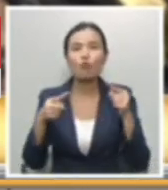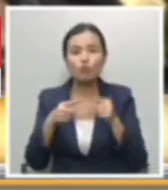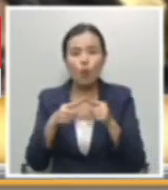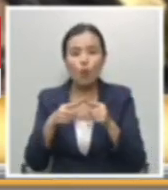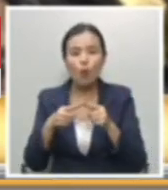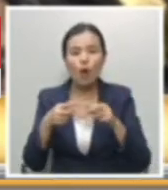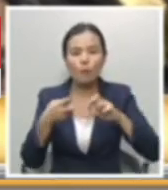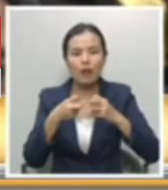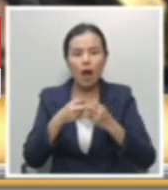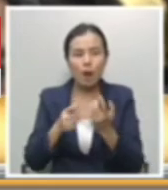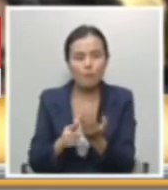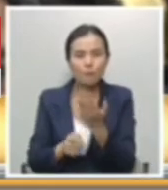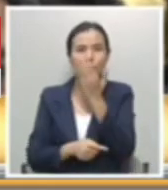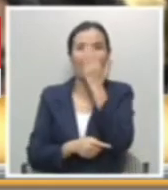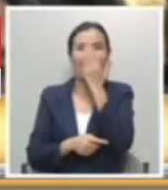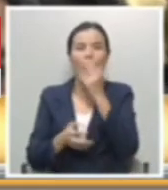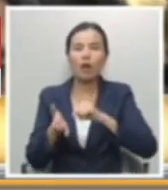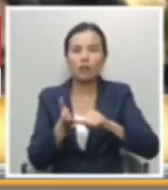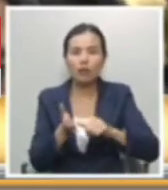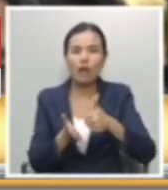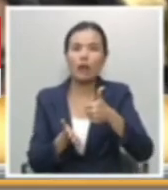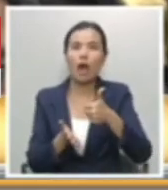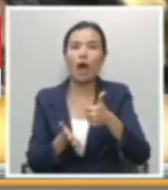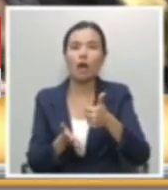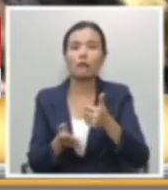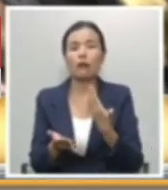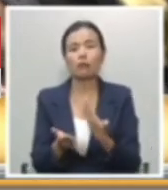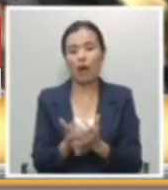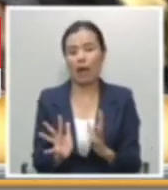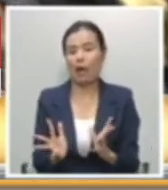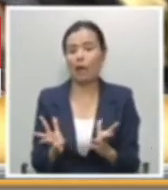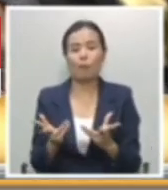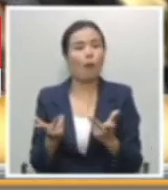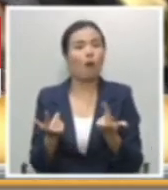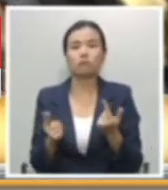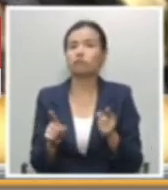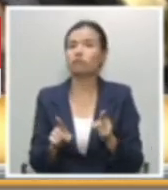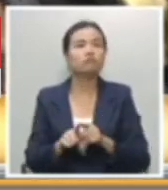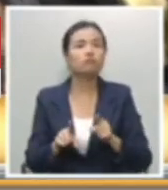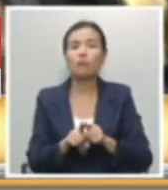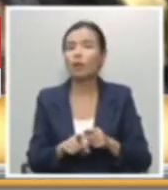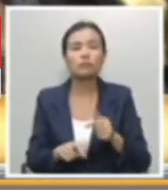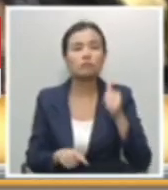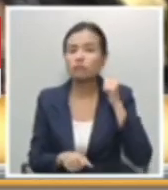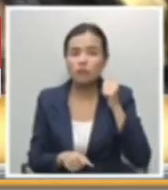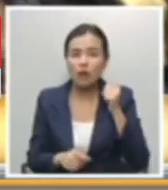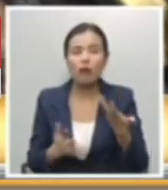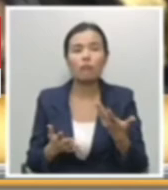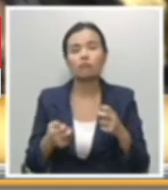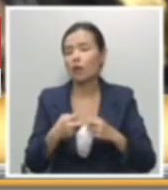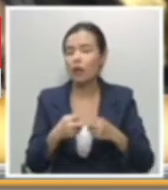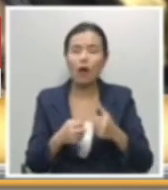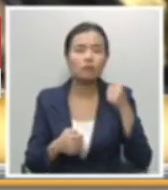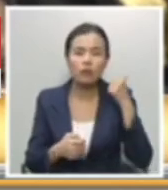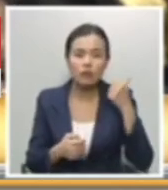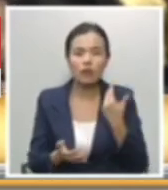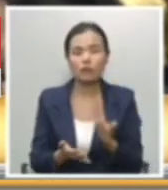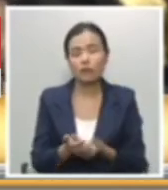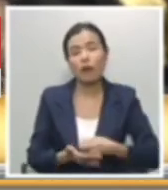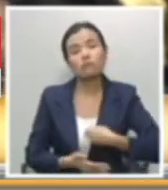ญหาเฉพาะหน้าเท่านั้นพอเงินหมดทุกอย่างก็กลับมาเหมือนเดิมท่านประธานก็คงจะมาต้องแจกกัน